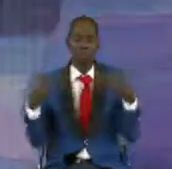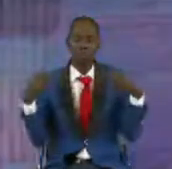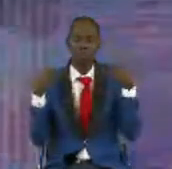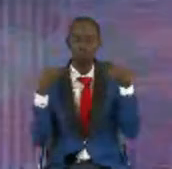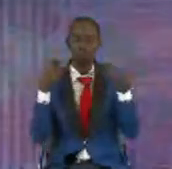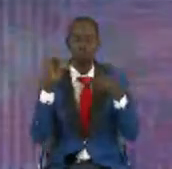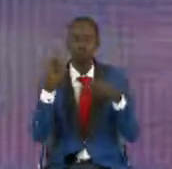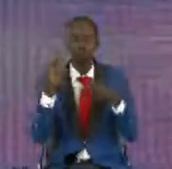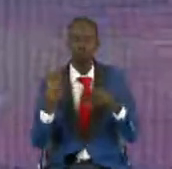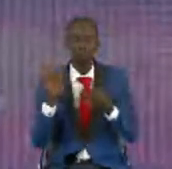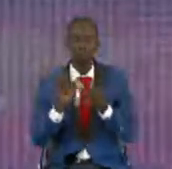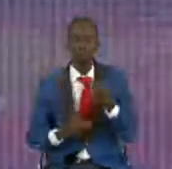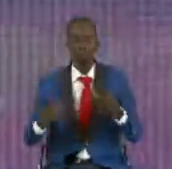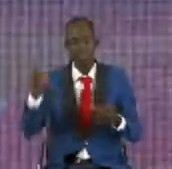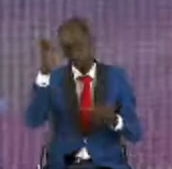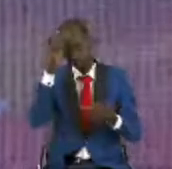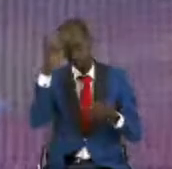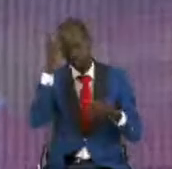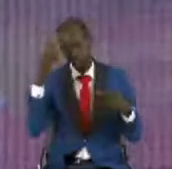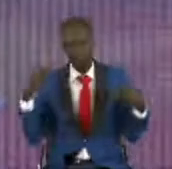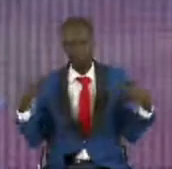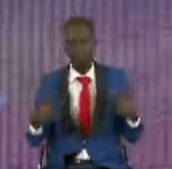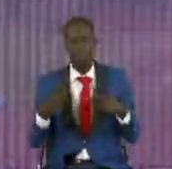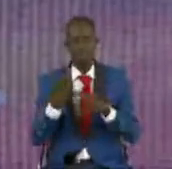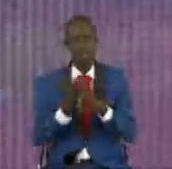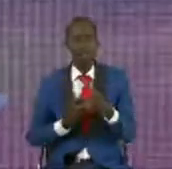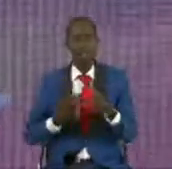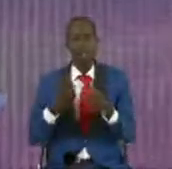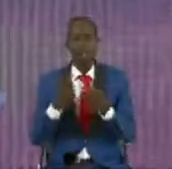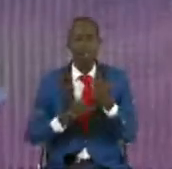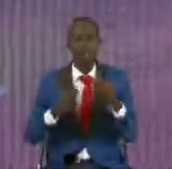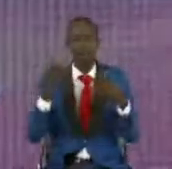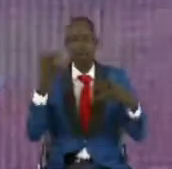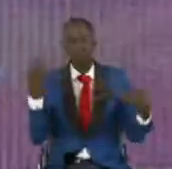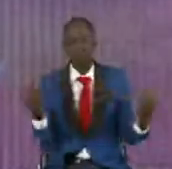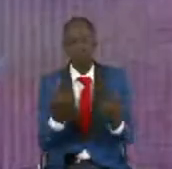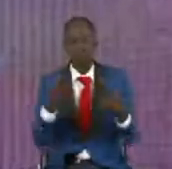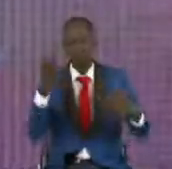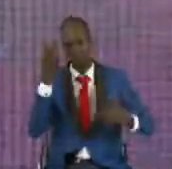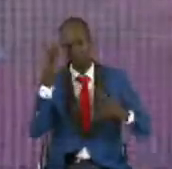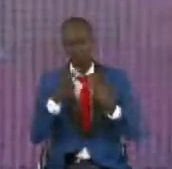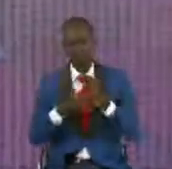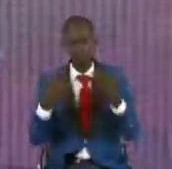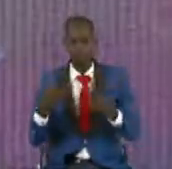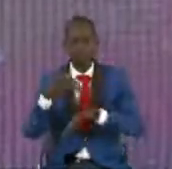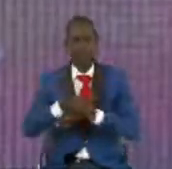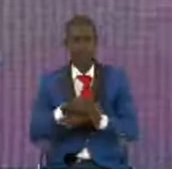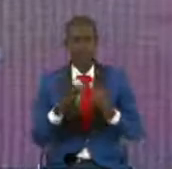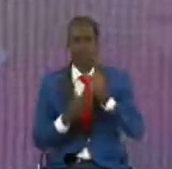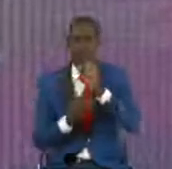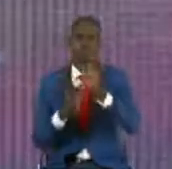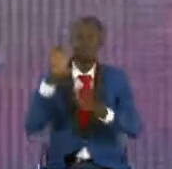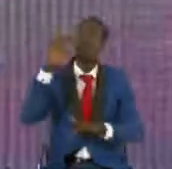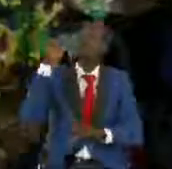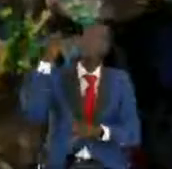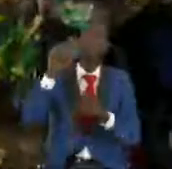toute affliction démoniaque, tout péché, toute maladie. Ce soir, manifeste-toi envers chacun